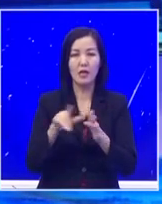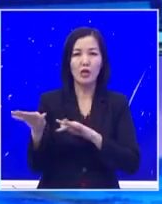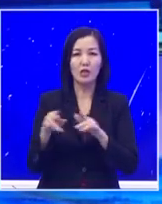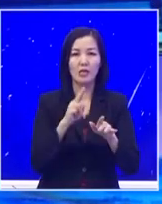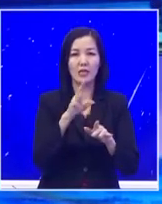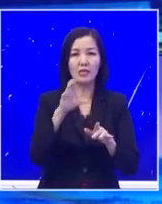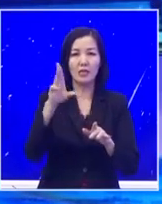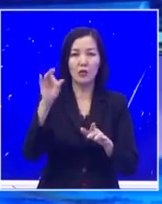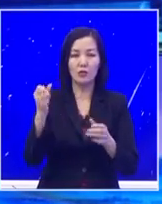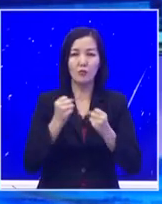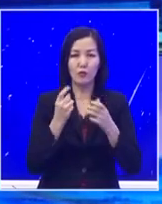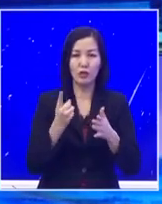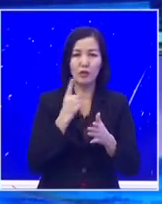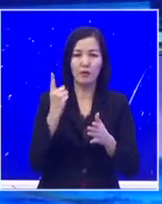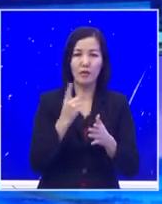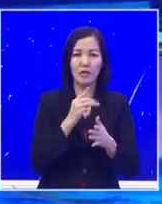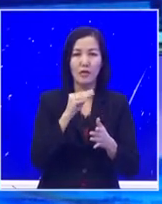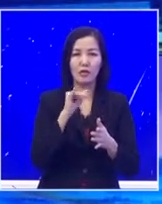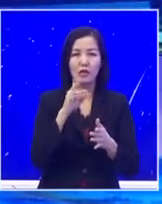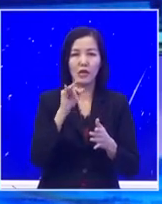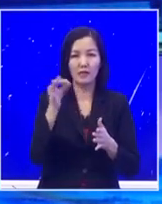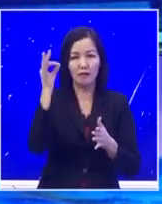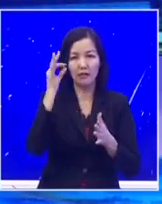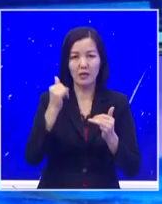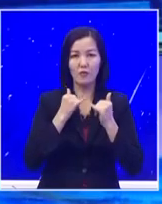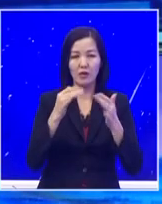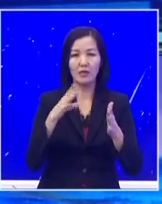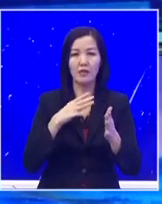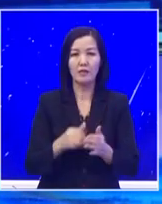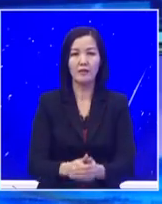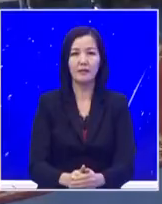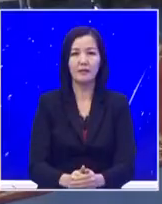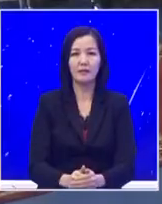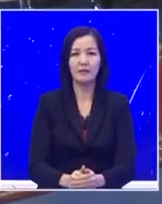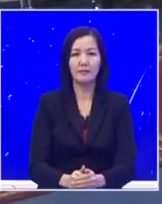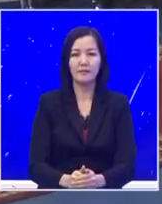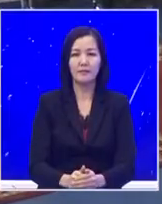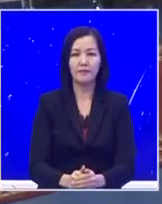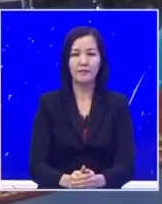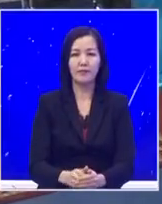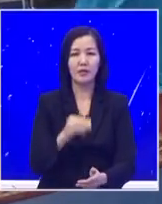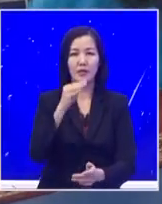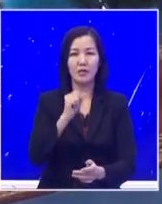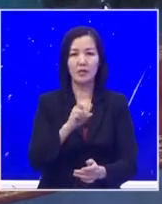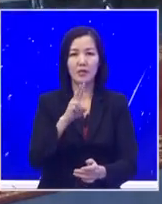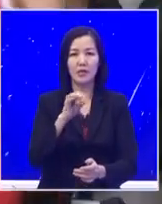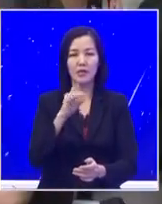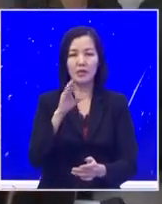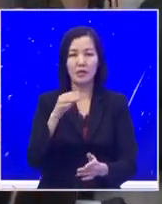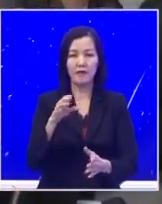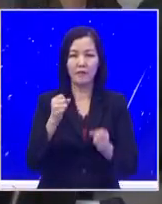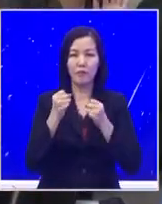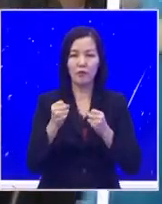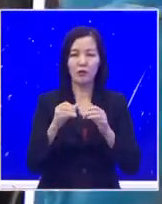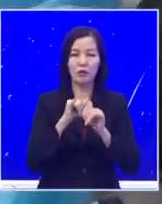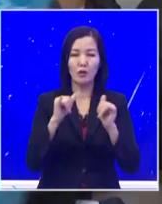жиналды. Шара КСРО спорт шебері Сәбит Жаңатаев еске алуға арналды. Сәбит Жаңатаев Қазақстандағы бокстың дамуына өзінің